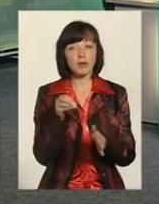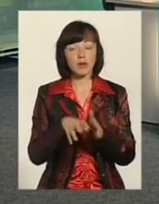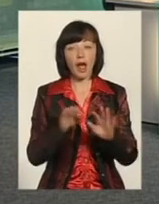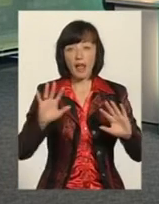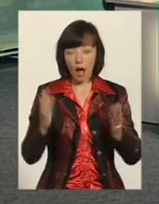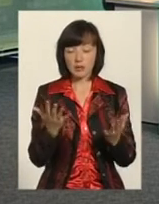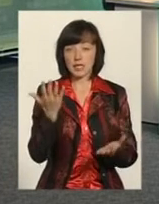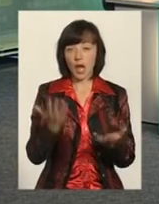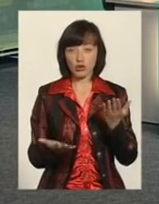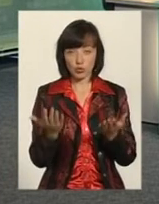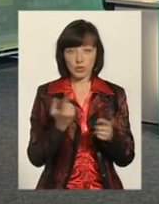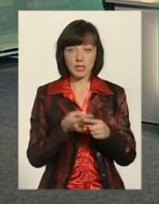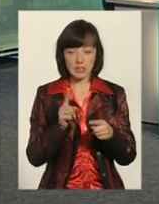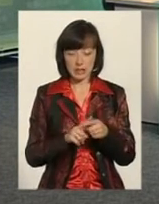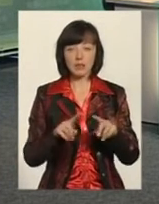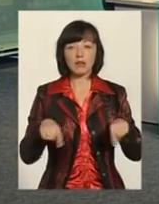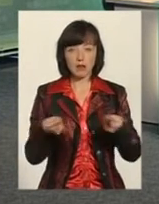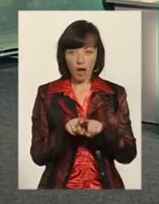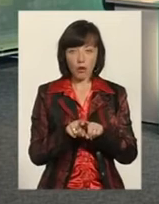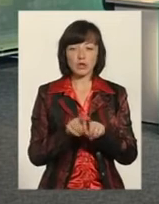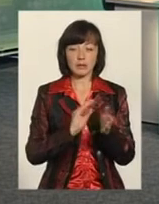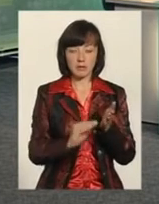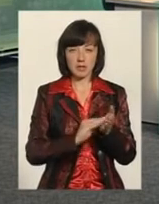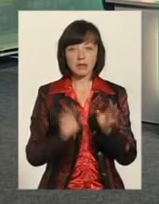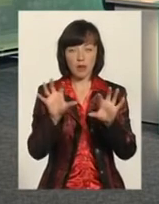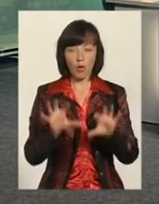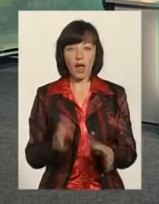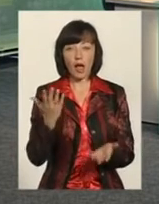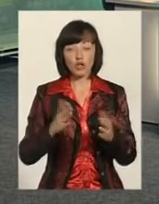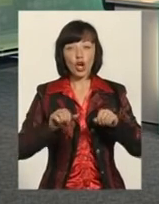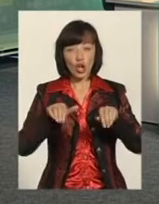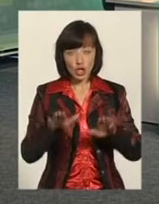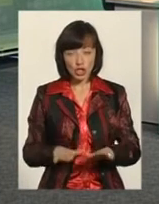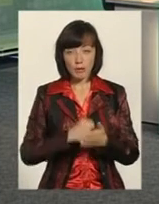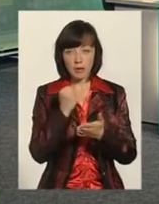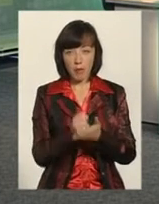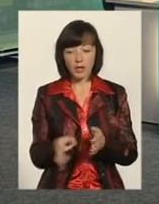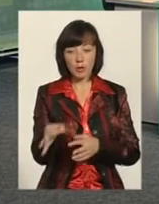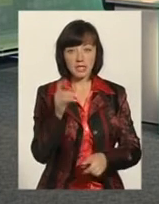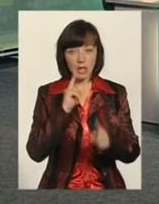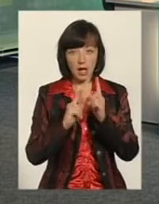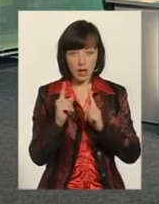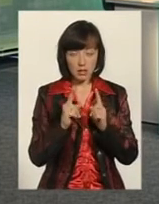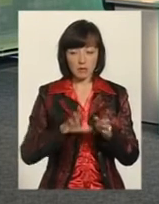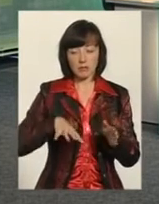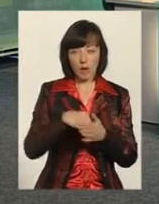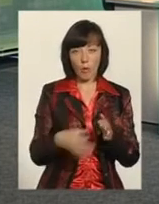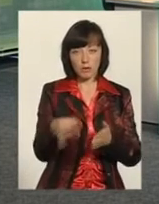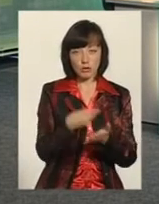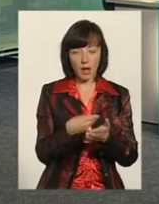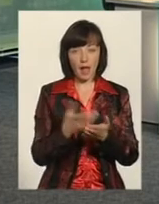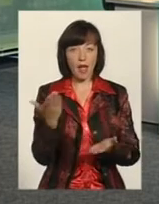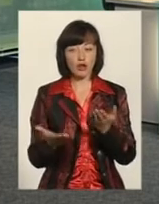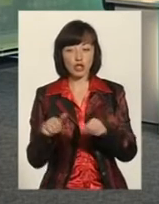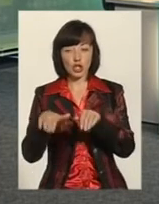разі, якщо, оцей момент також регулюється цим законопроектом, в разі, якщо рішення буде приймати обласна рада, то за рахунок обласного бюджету, в разі,